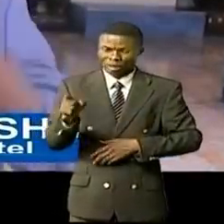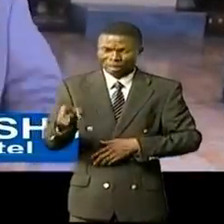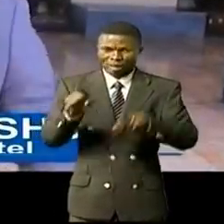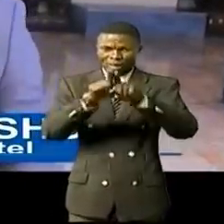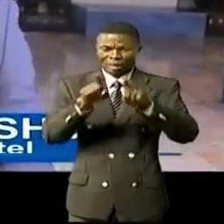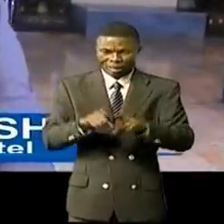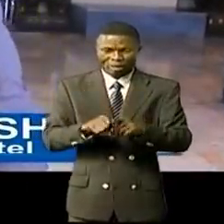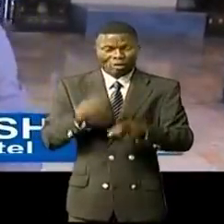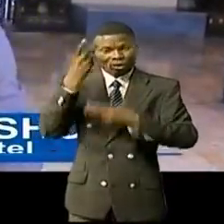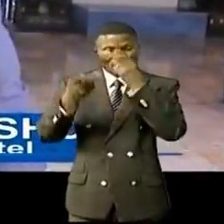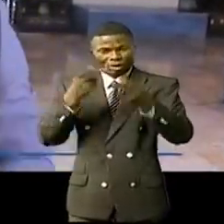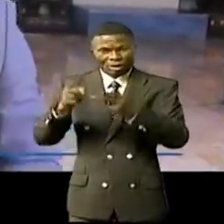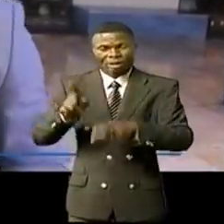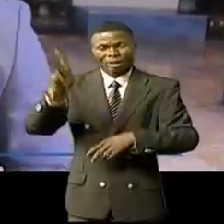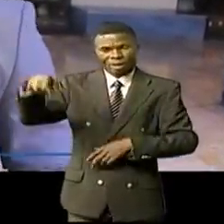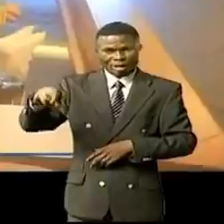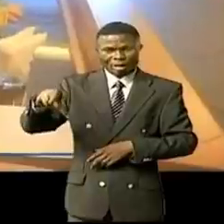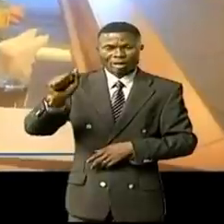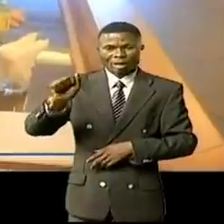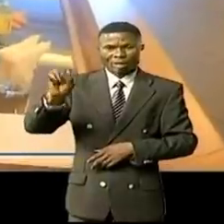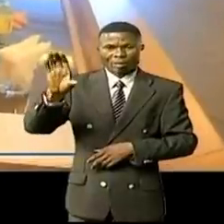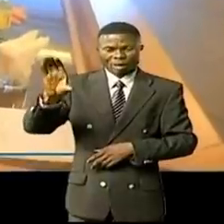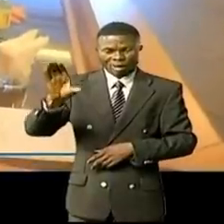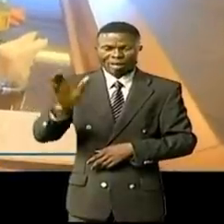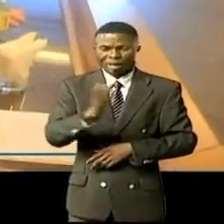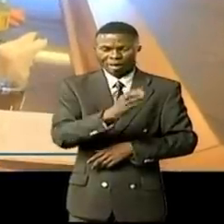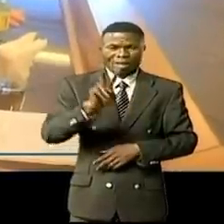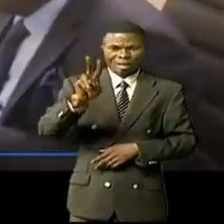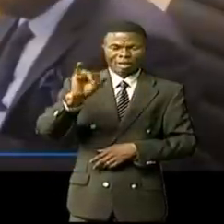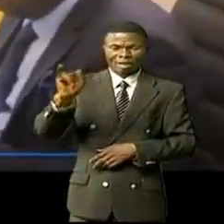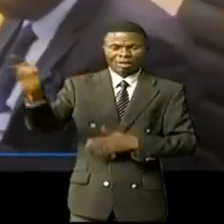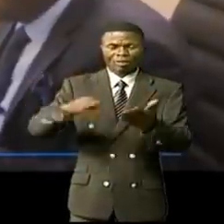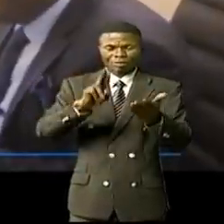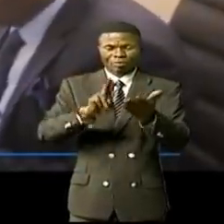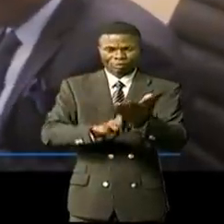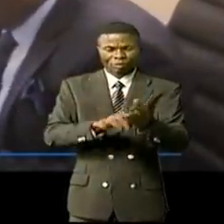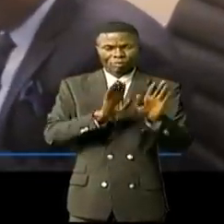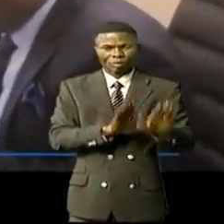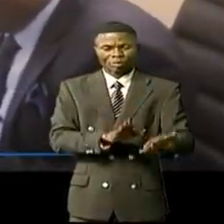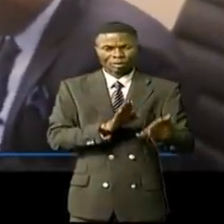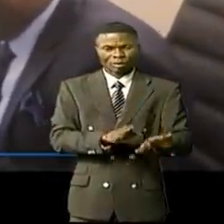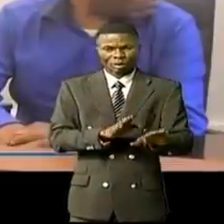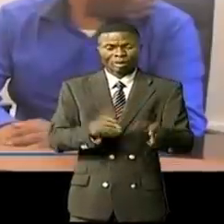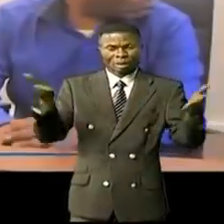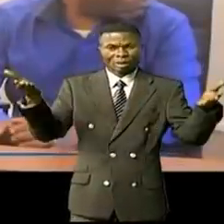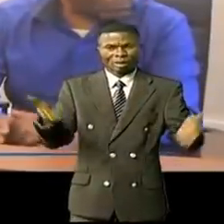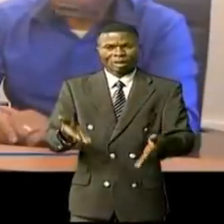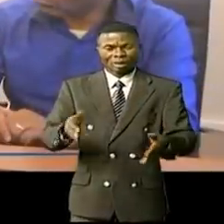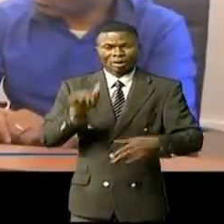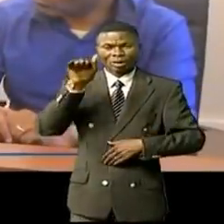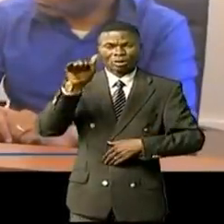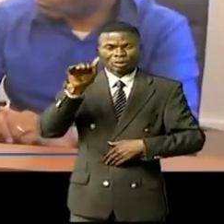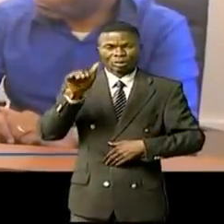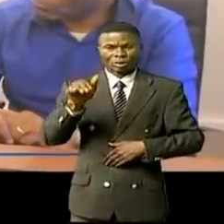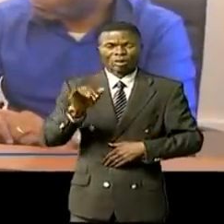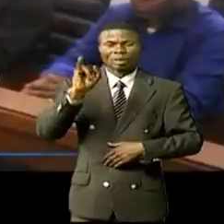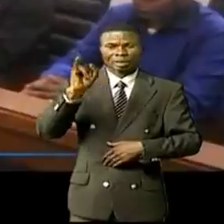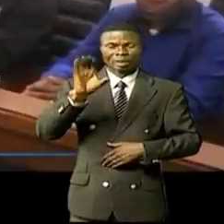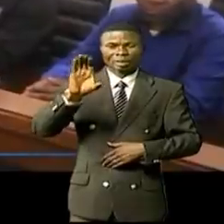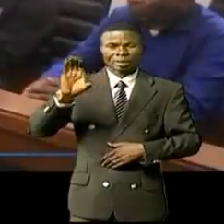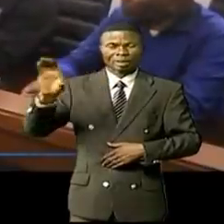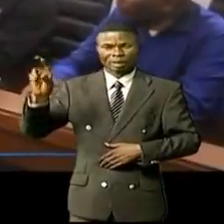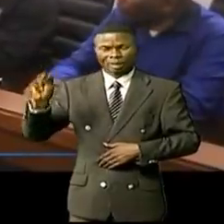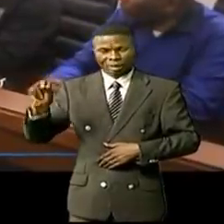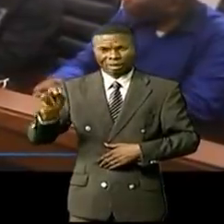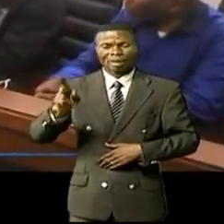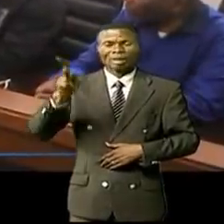aller visiter les parcs de Virunga. Cette signature du mémorandum d'attente a connu aussi la présence du directeur du parc national de